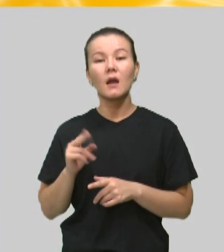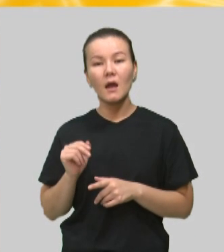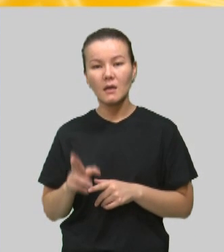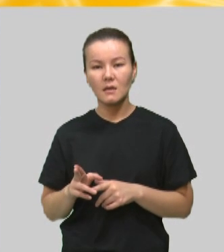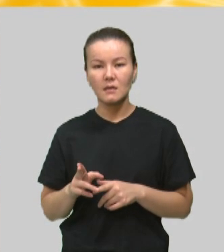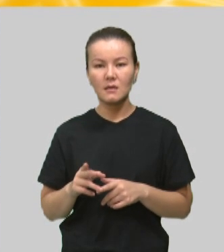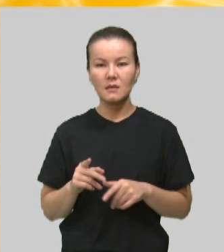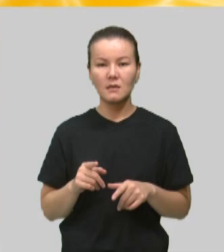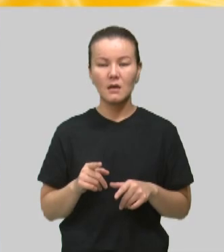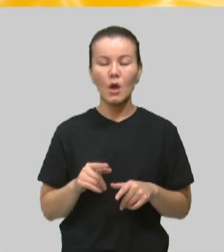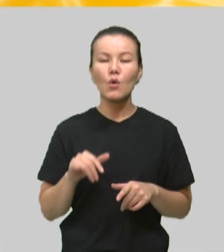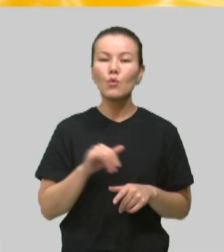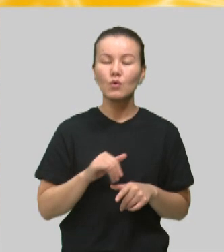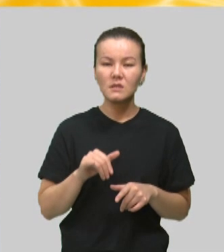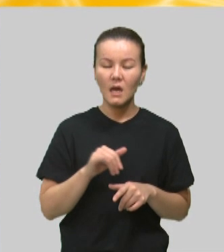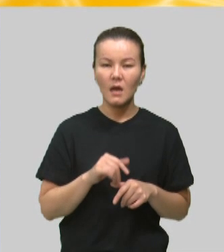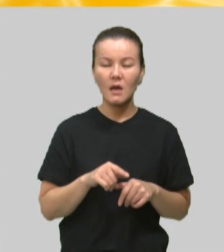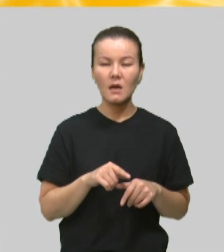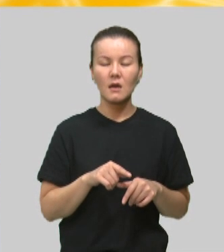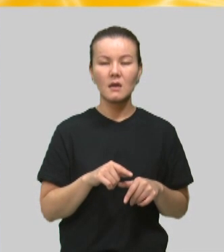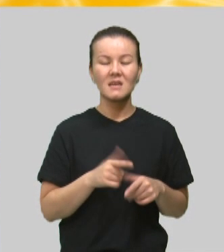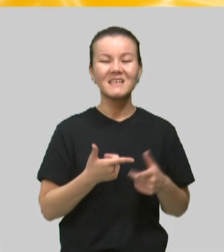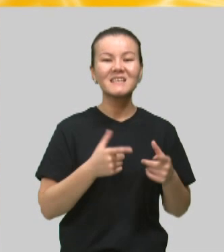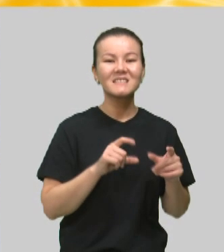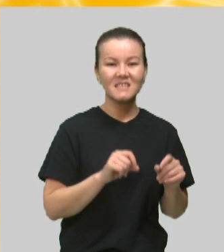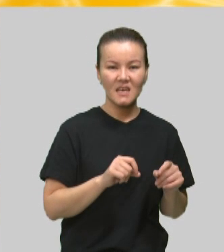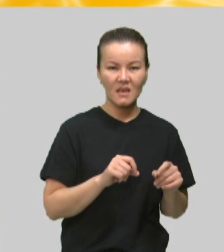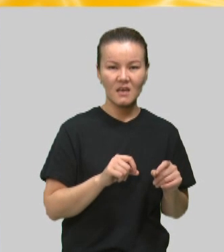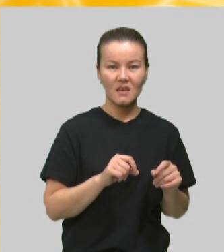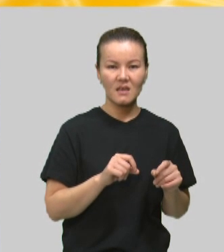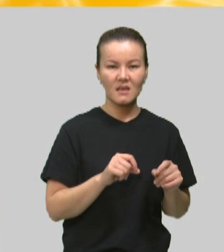«как?», «куда?», «где?»,